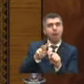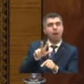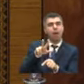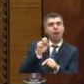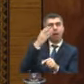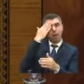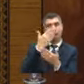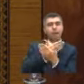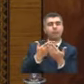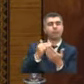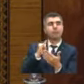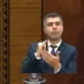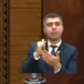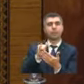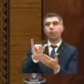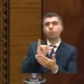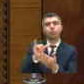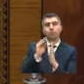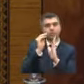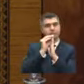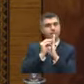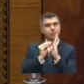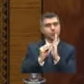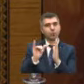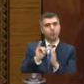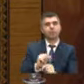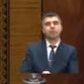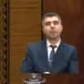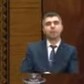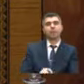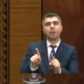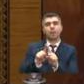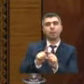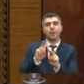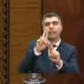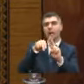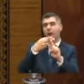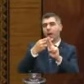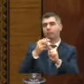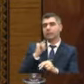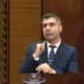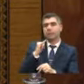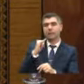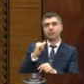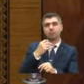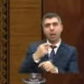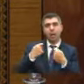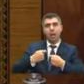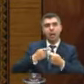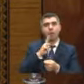لدينا ماذا سيتضمن. فكسائر أجوبتكم سيد رئيس الحكومة،